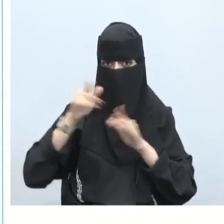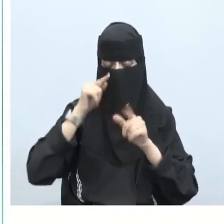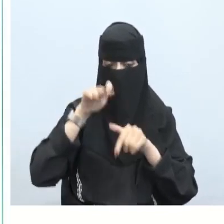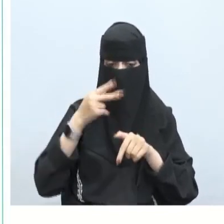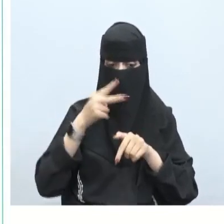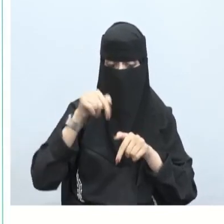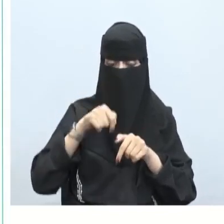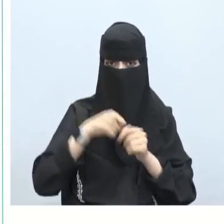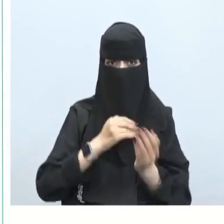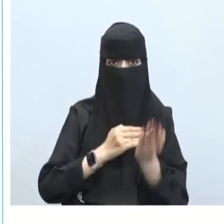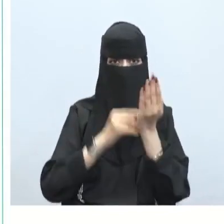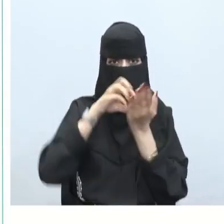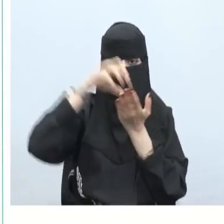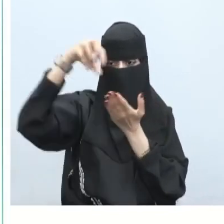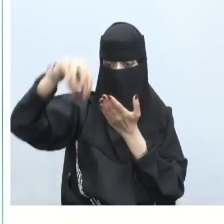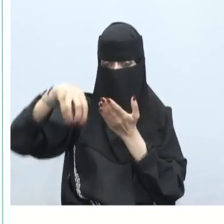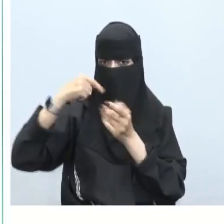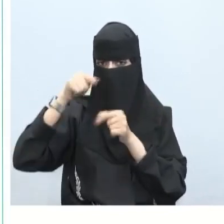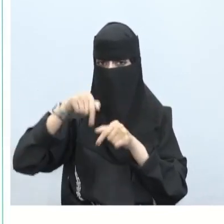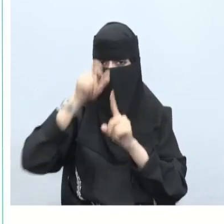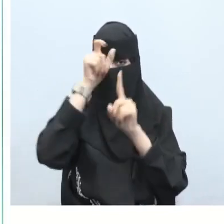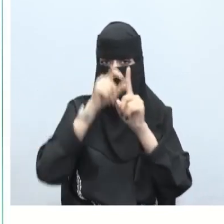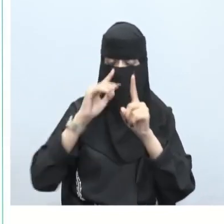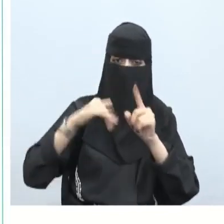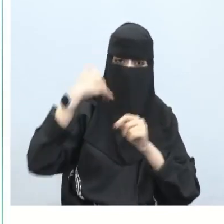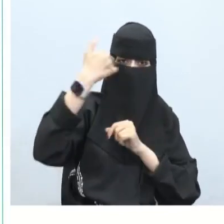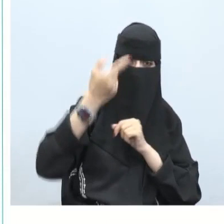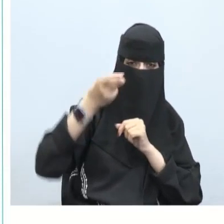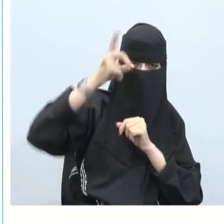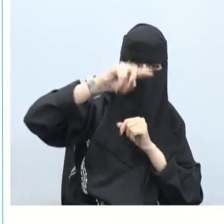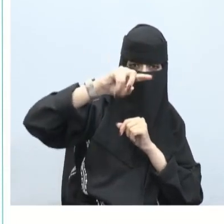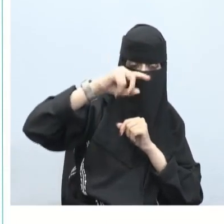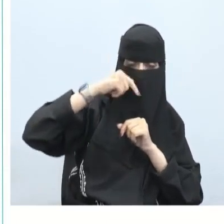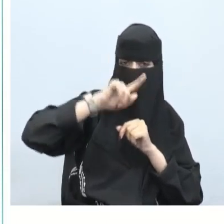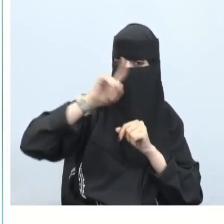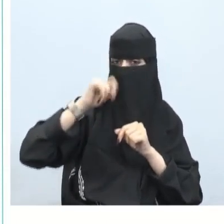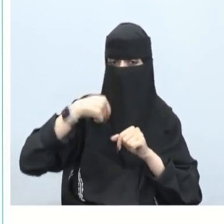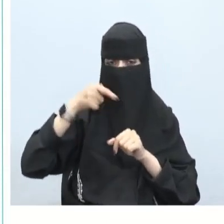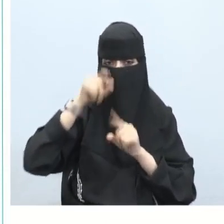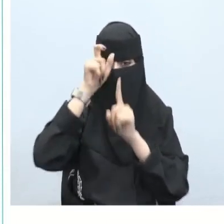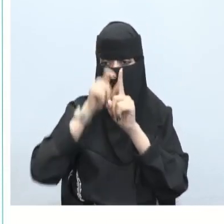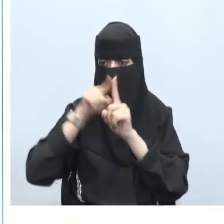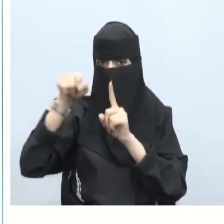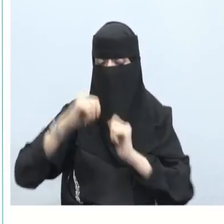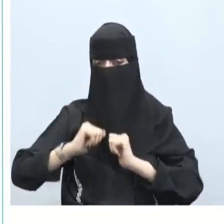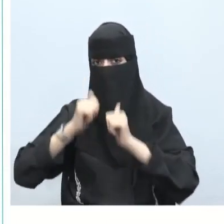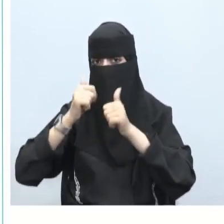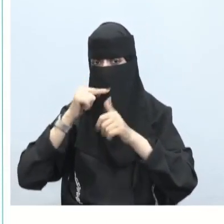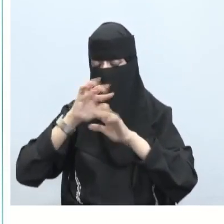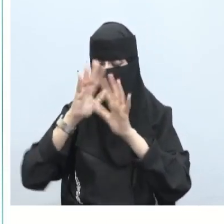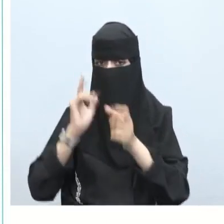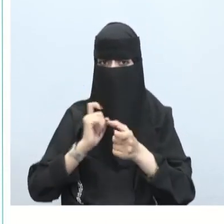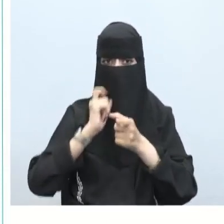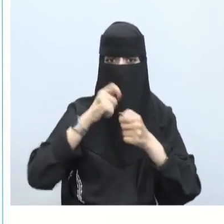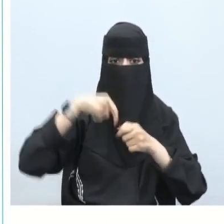احنا نطلب من متجر نجد ان المندوب ياتينا بعد يوم لا يمكن لموظف واحد ان يقوم بايصال